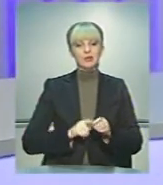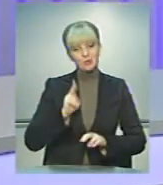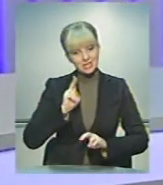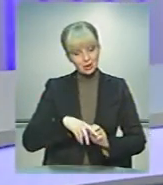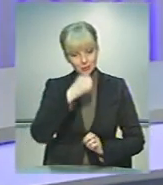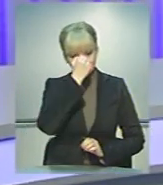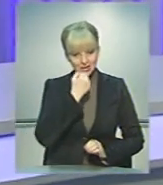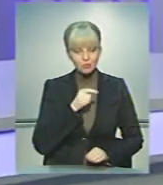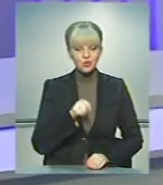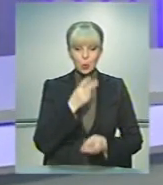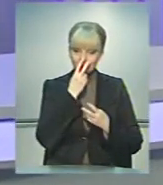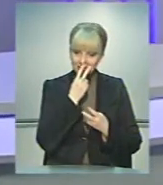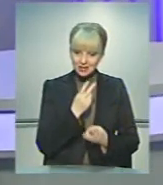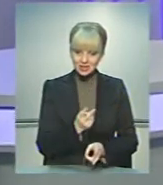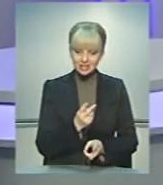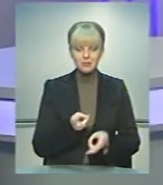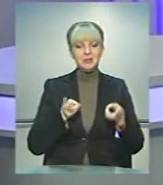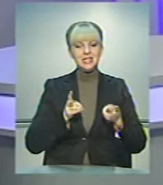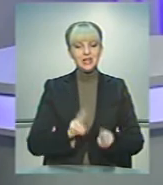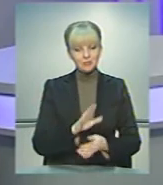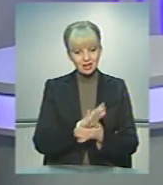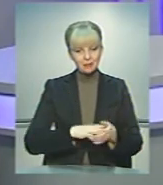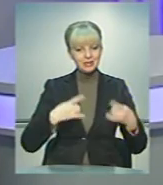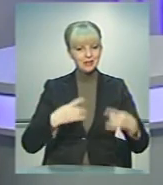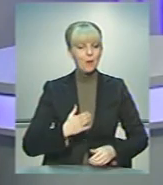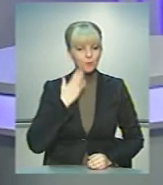крапку. Дякуємо за те, що дивитесь. Залишайтесь надалі з